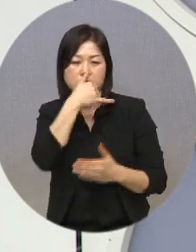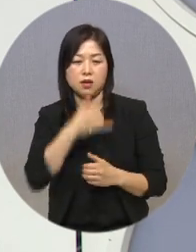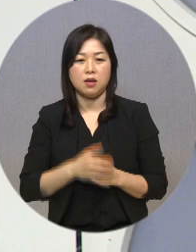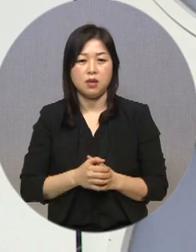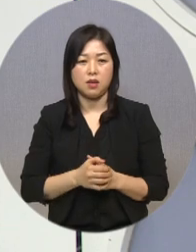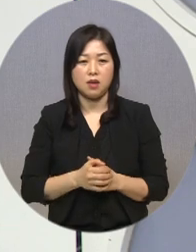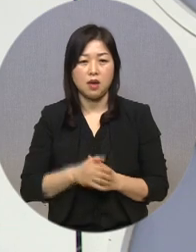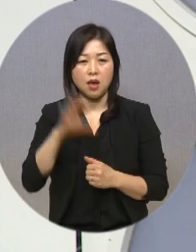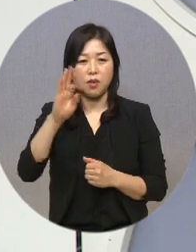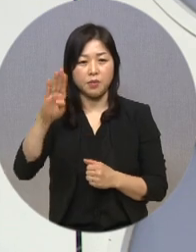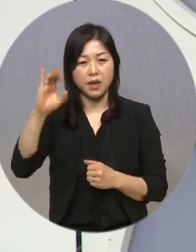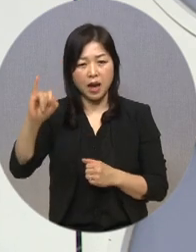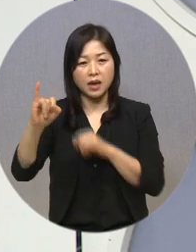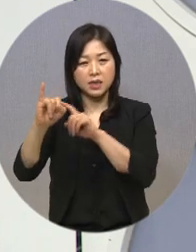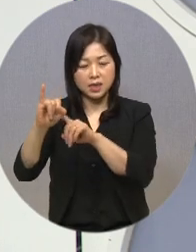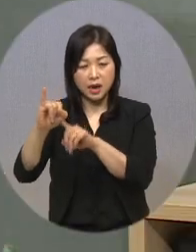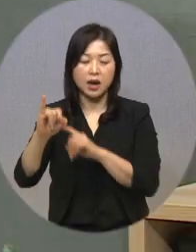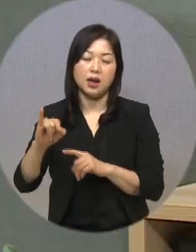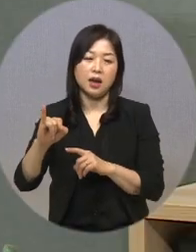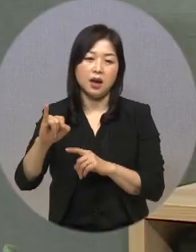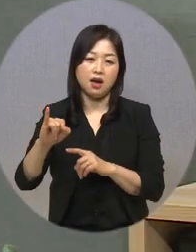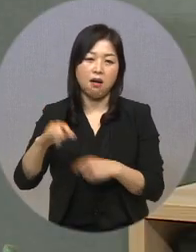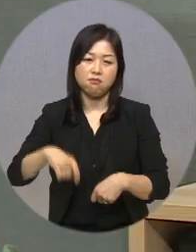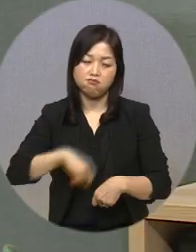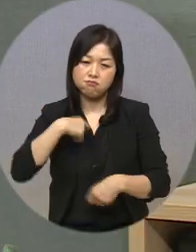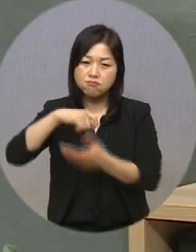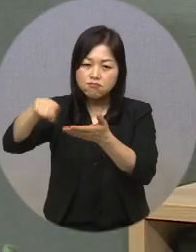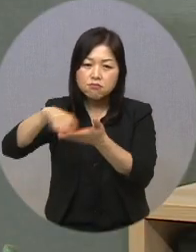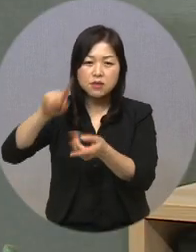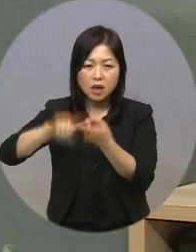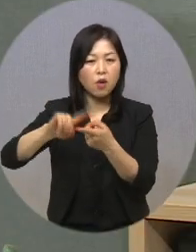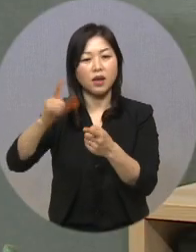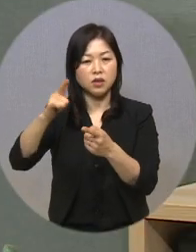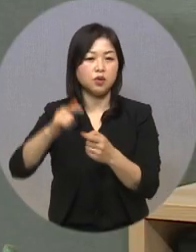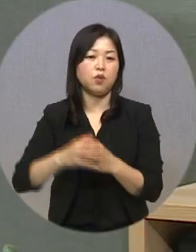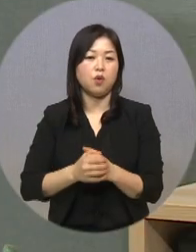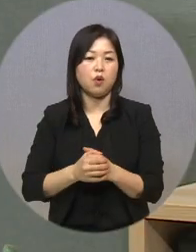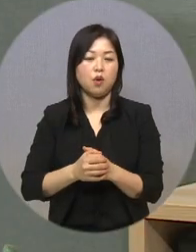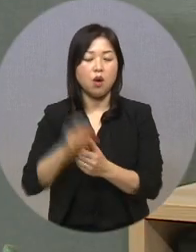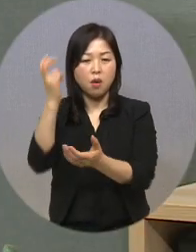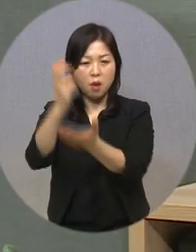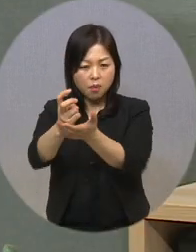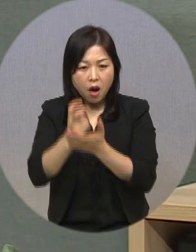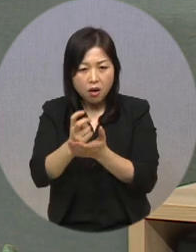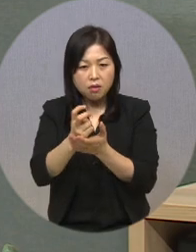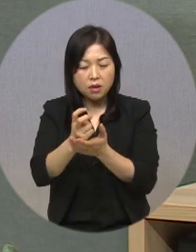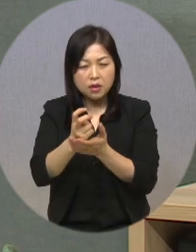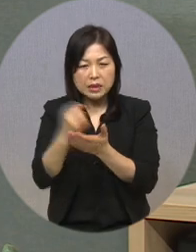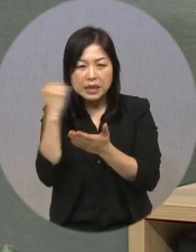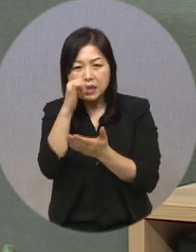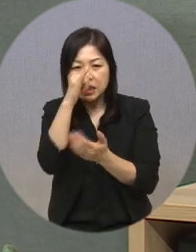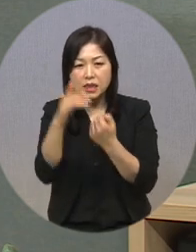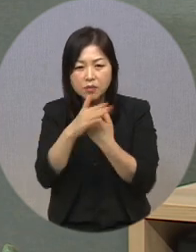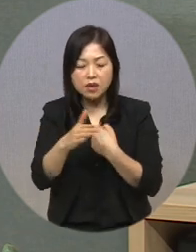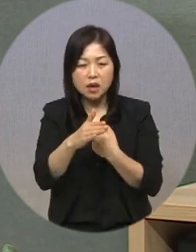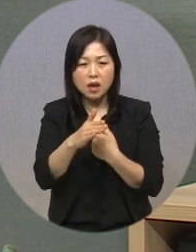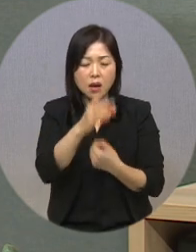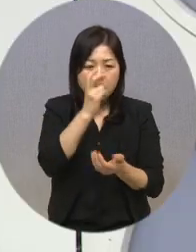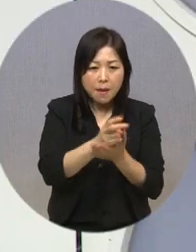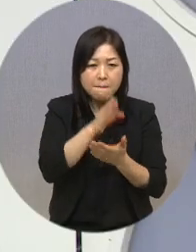FBI가 그렇게 쓰질 않고 그 사람들은 그냥 오직 법만 갖고 하니까 합법이 아니냐?